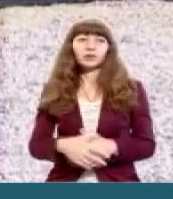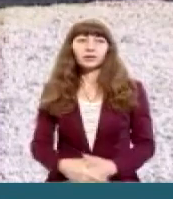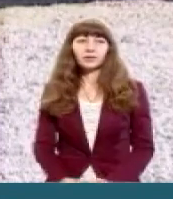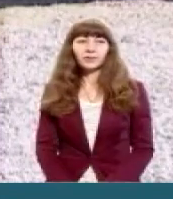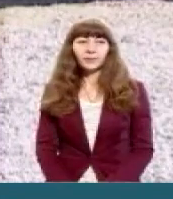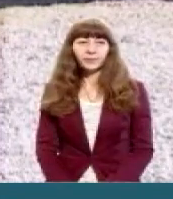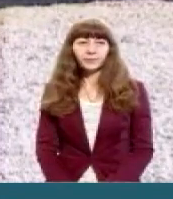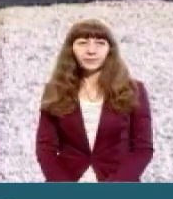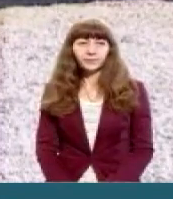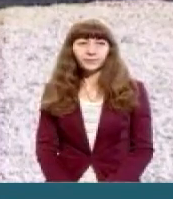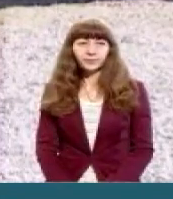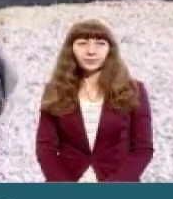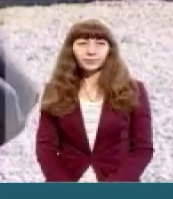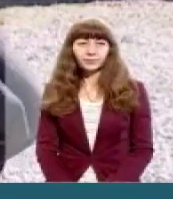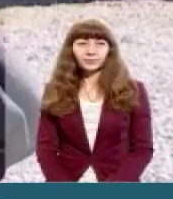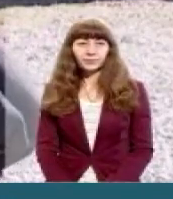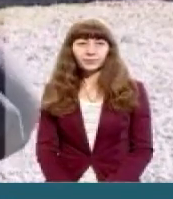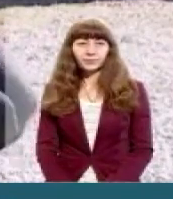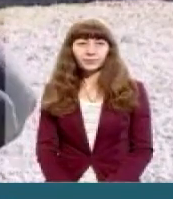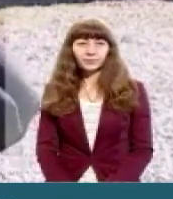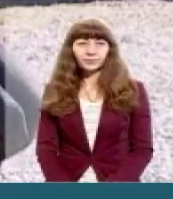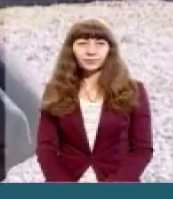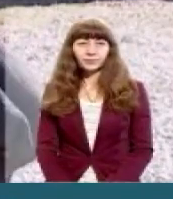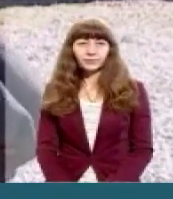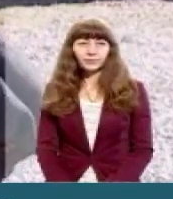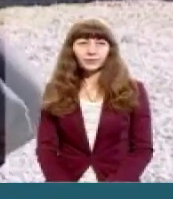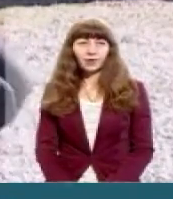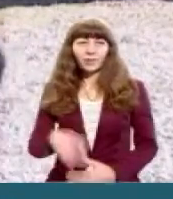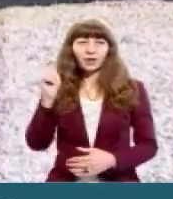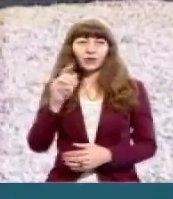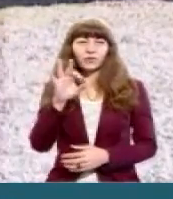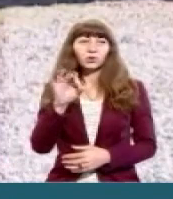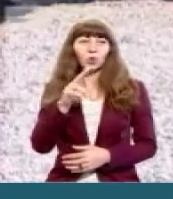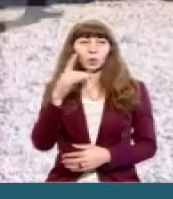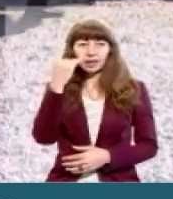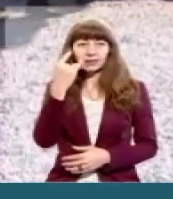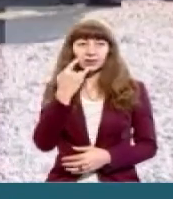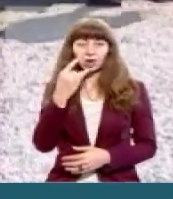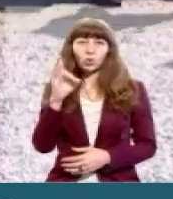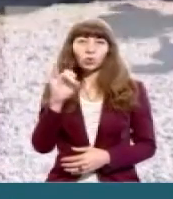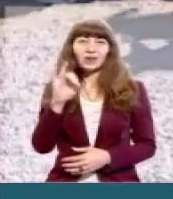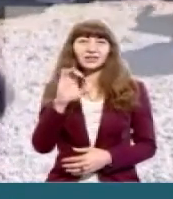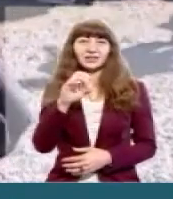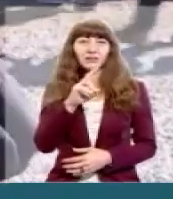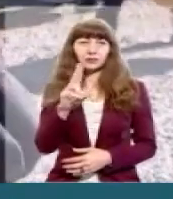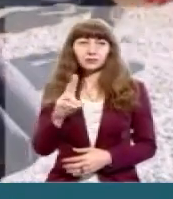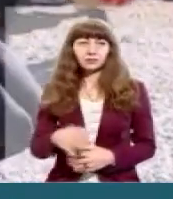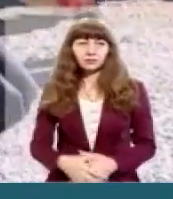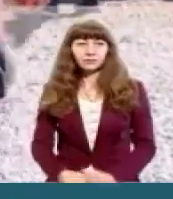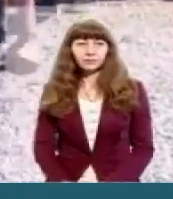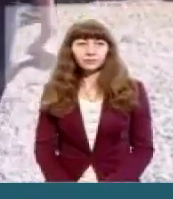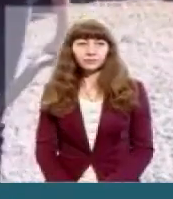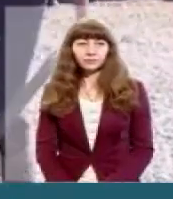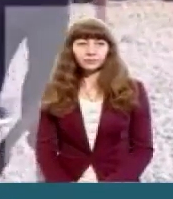келіп атыр. Сонау Батыс Қазақстан Оралдан да өзі құтай бұйыртып, сәтін салып, сондай парода дейді ғой,